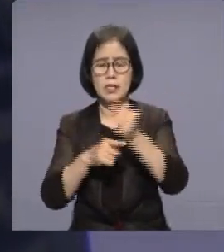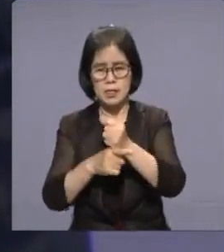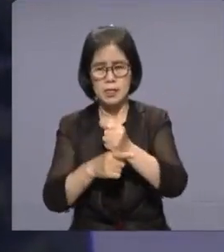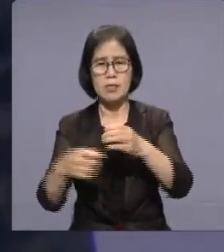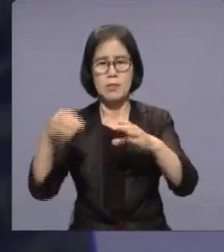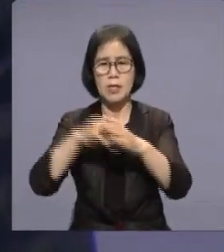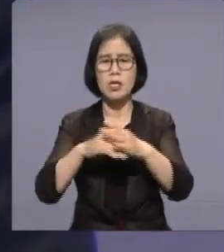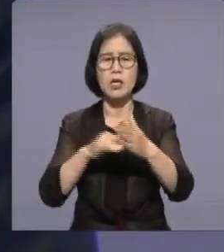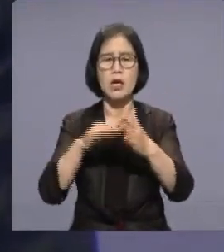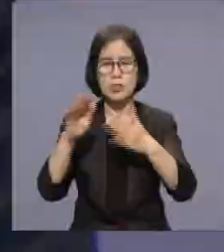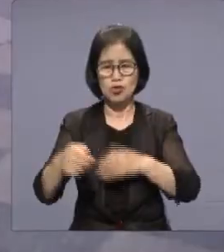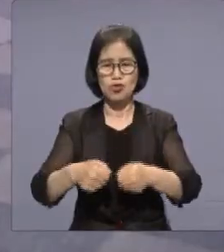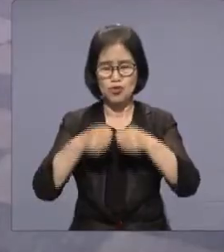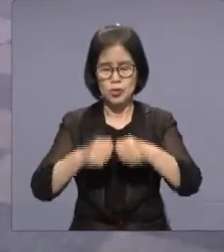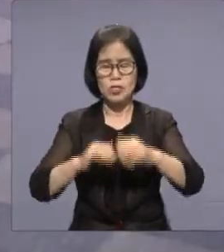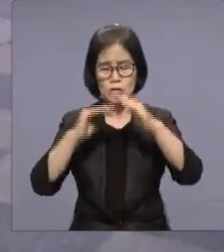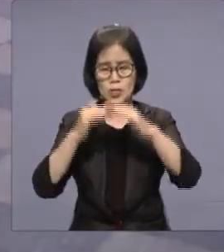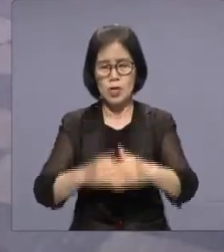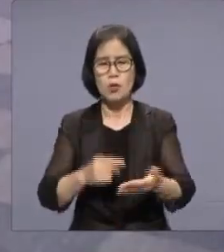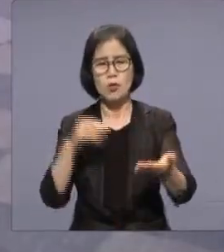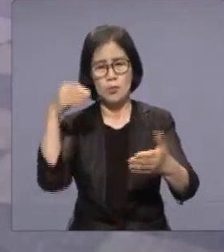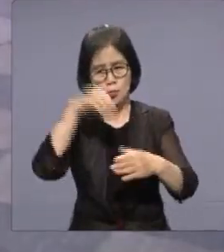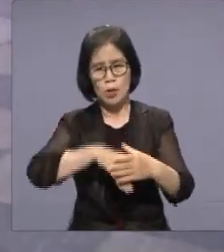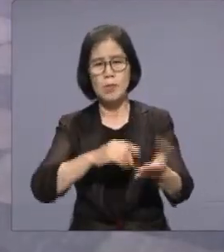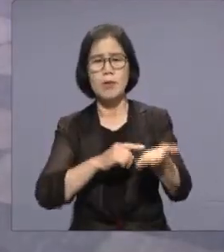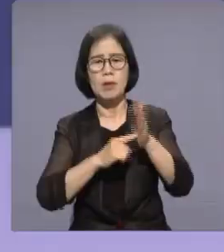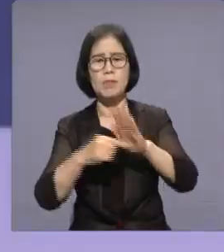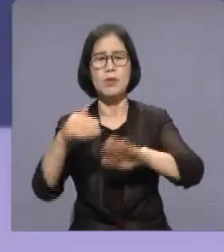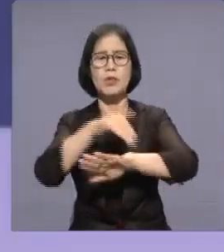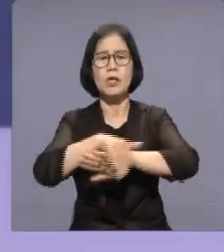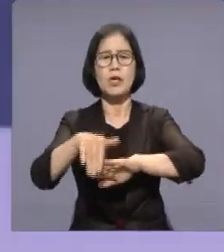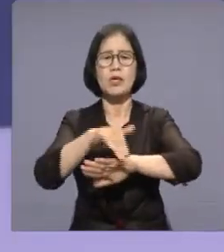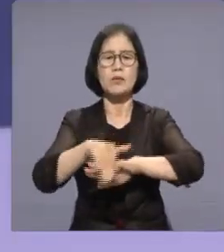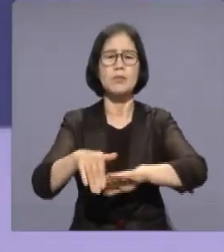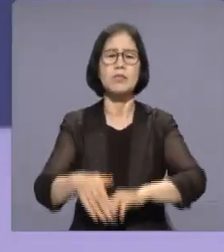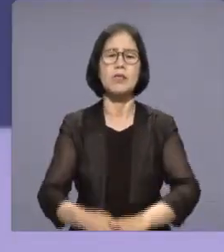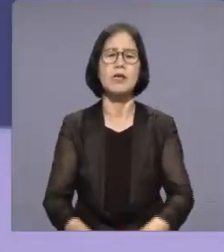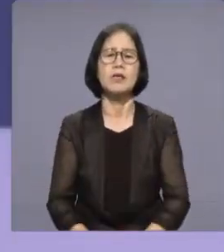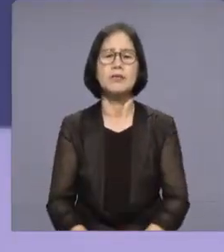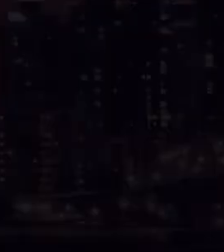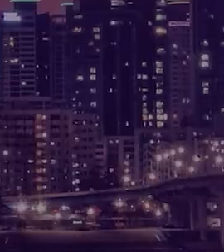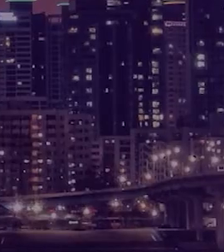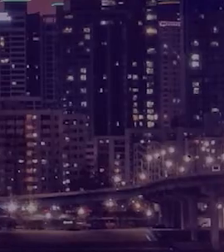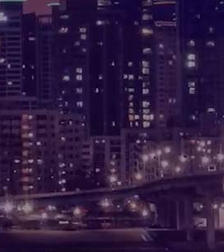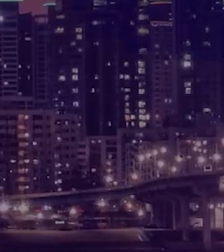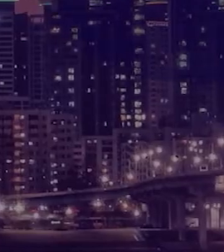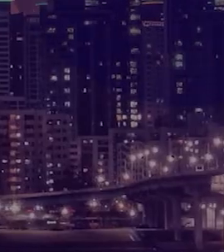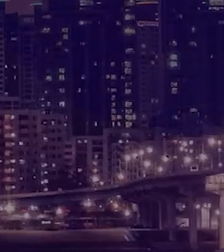구체적인 내용이 담겨 발표될 예정입니다. OBS 뉴스 김용재입니다.